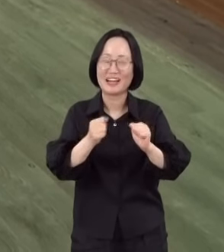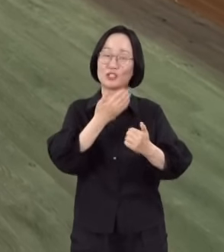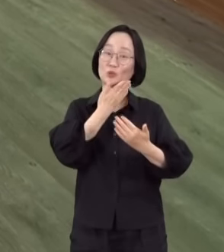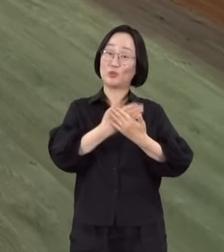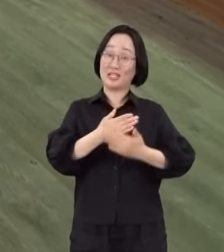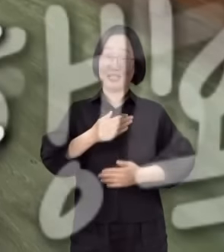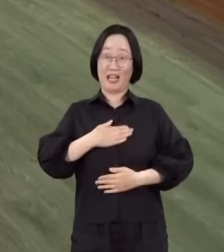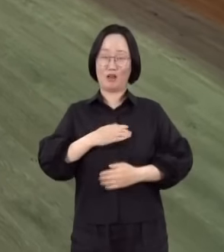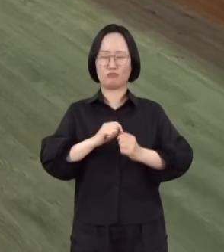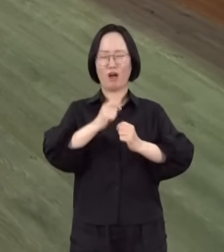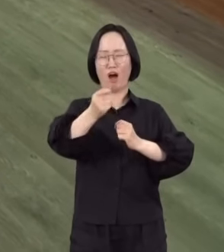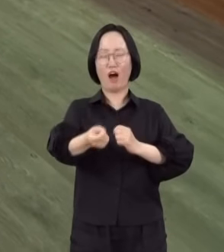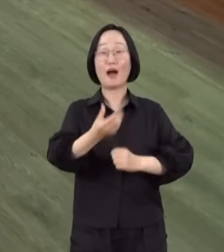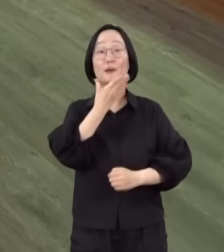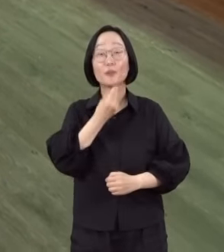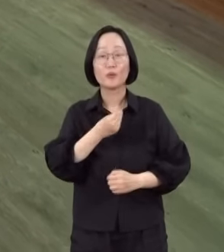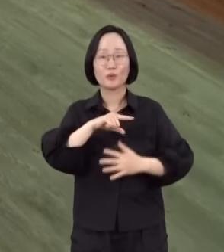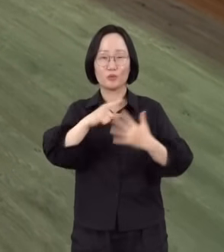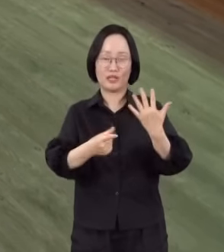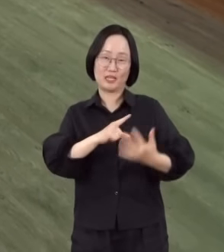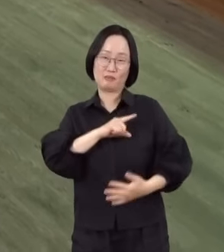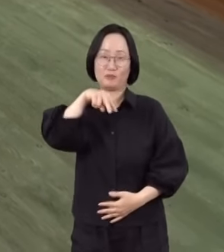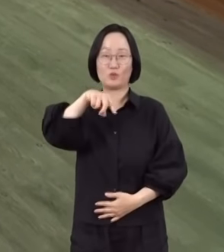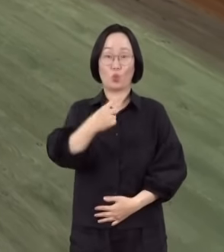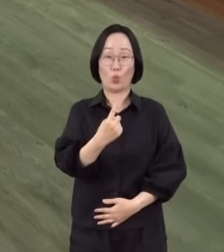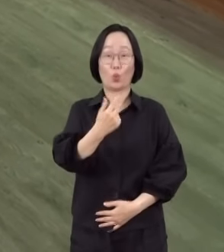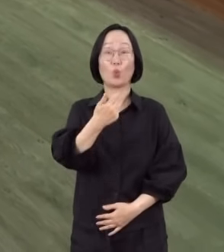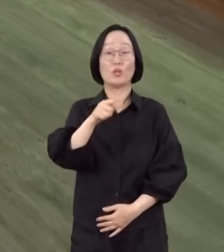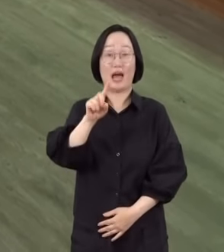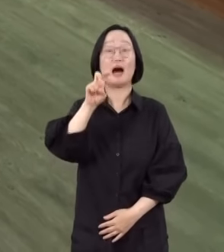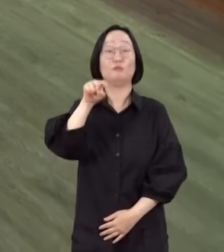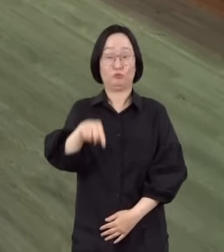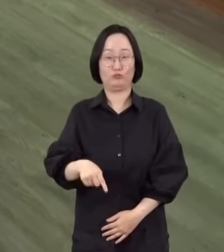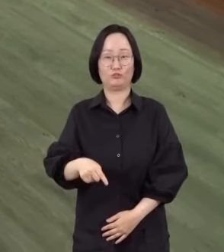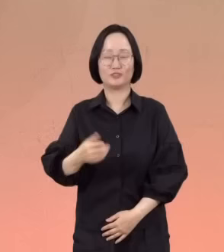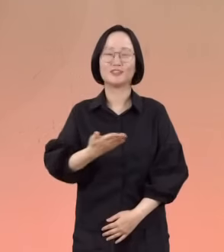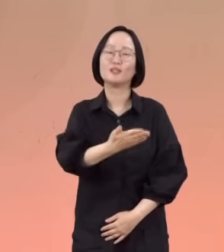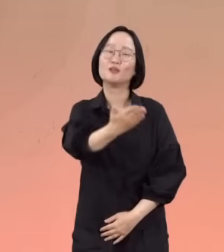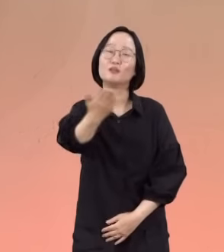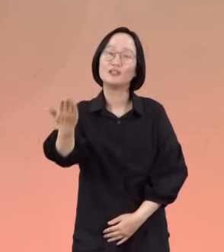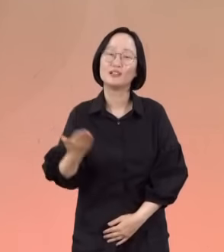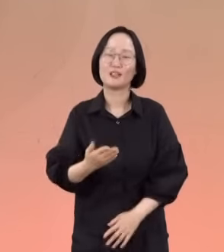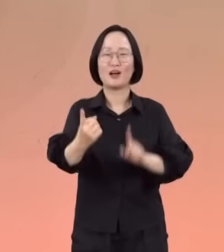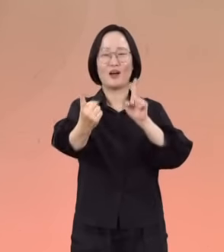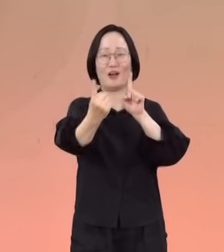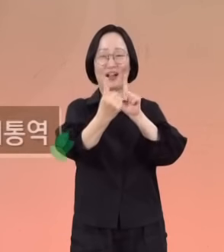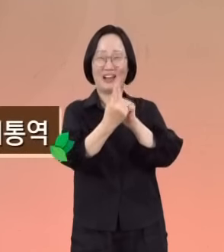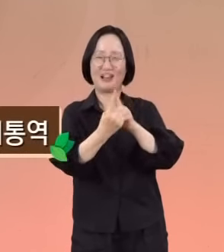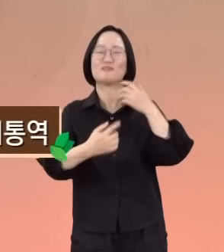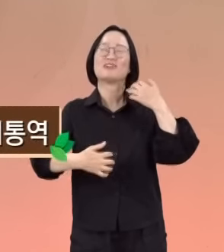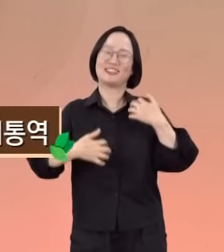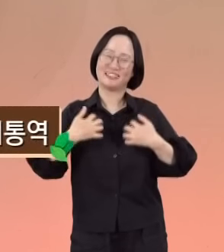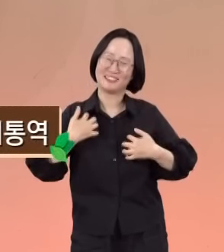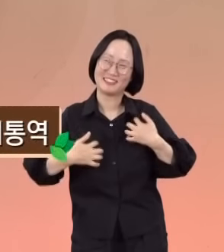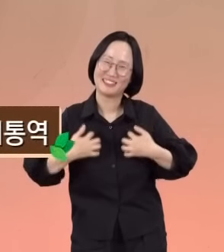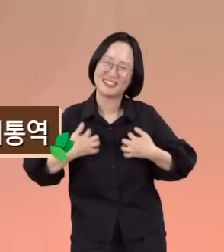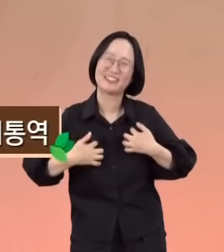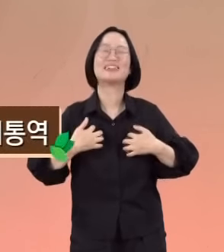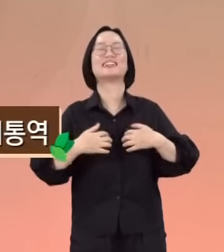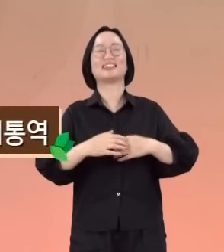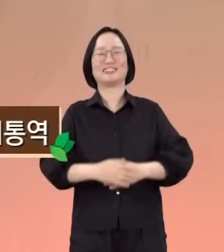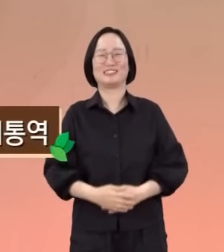안녕하십니까 소중한 나 무아 행보 소나무 시간입니다 여러분들 만나뵙게 되어서